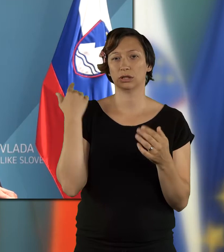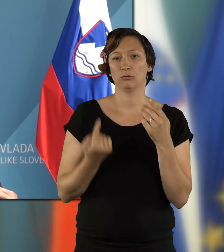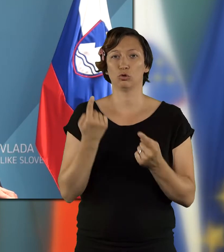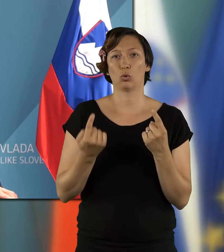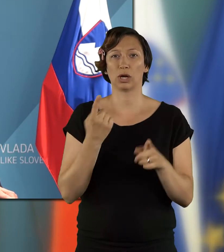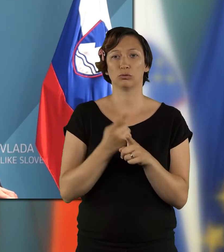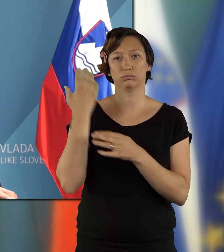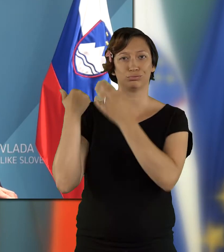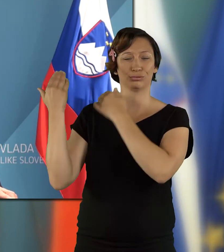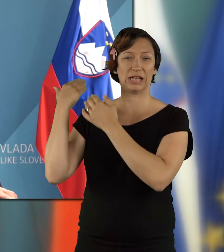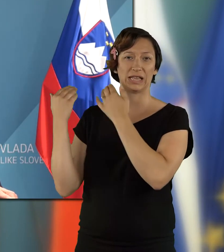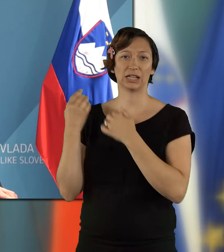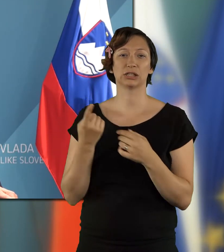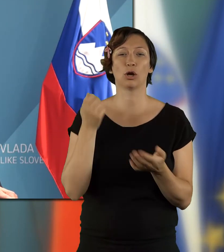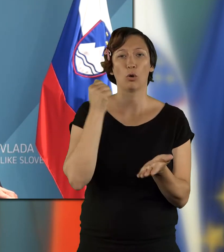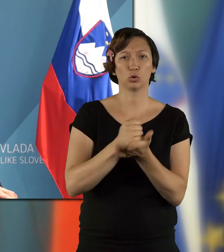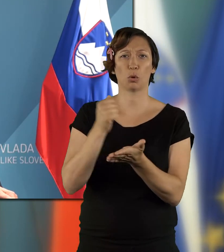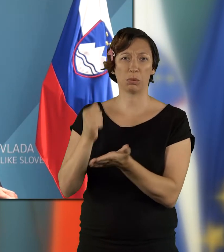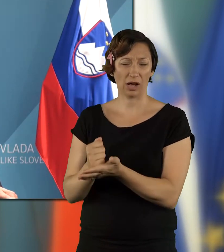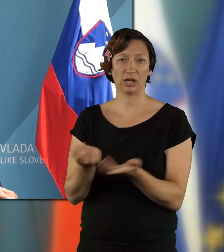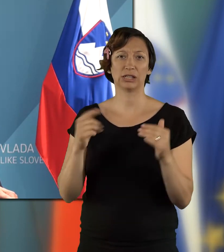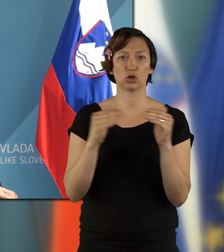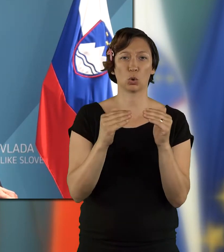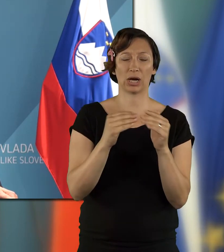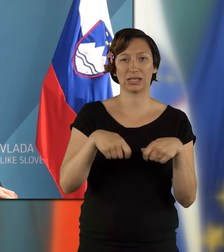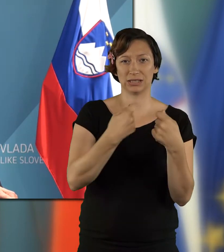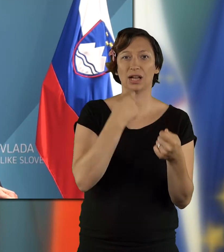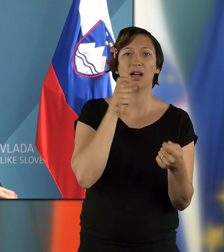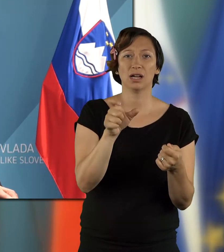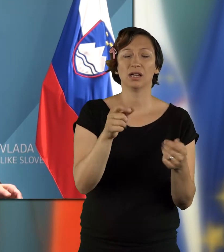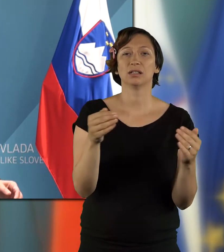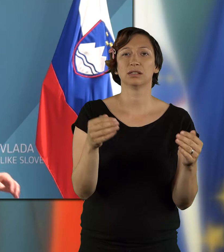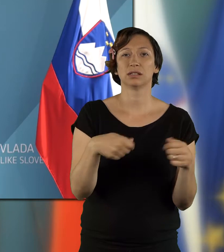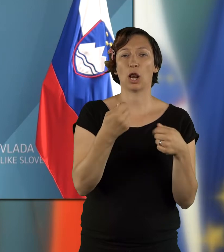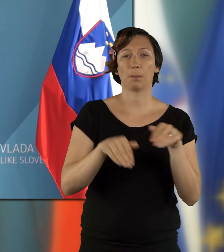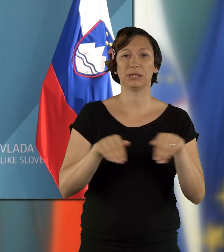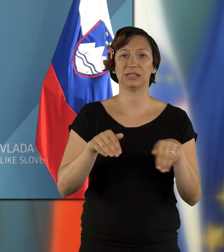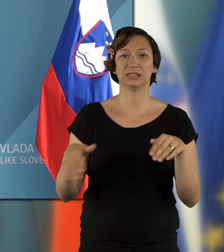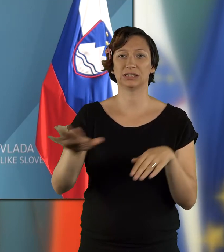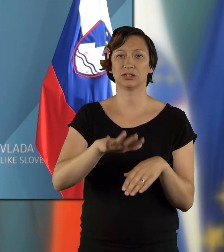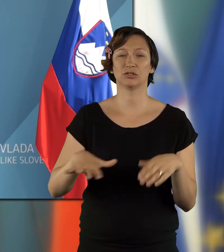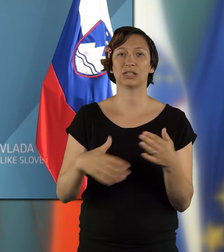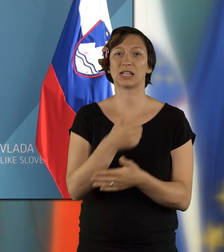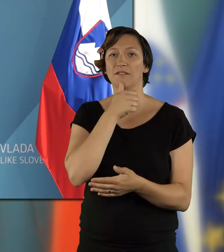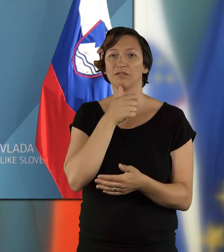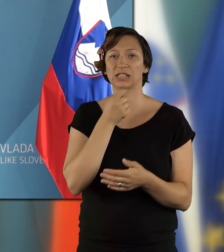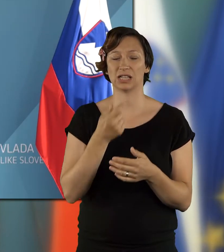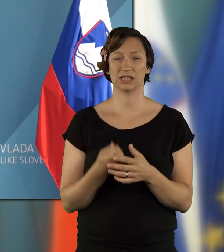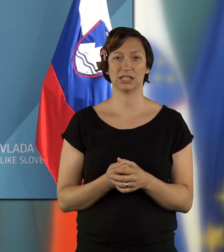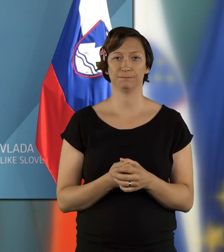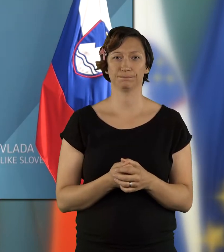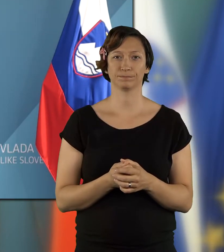dogajalo se tudi v preteklosti, odobravalo oziroma soglasje nanje podajalo Ministrstvo za finance.